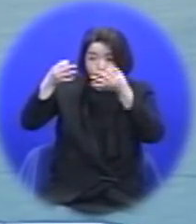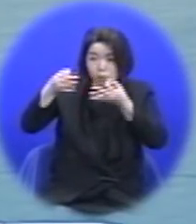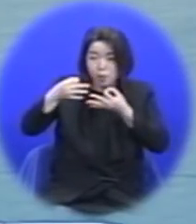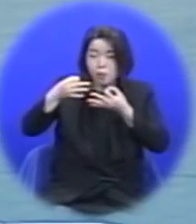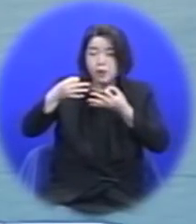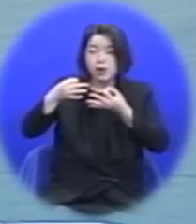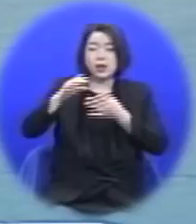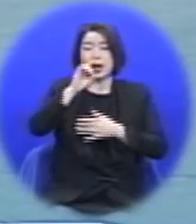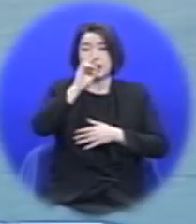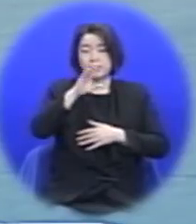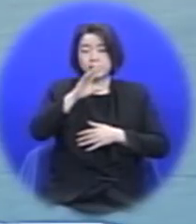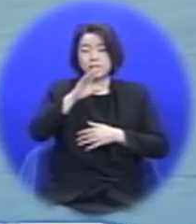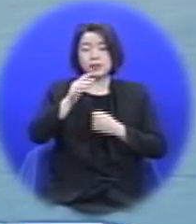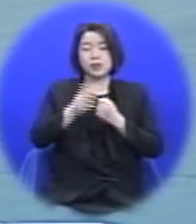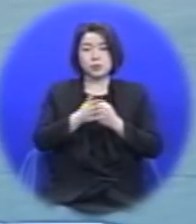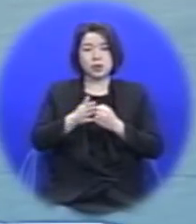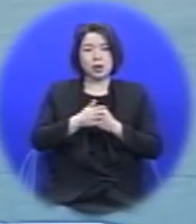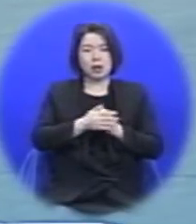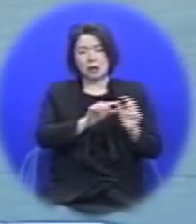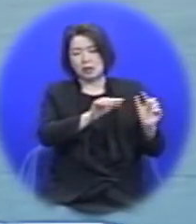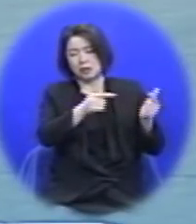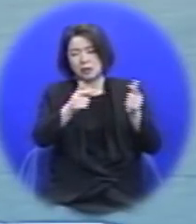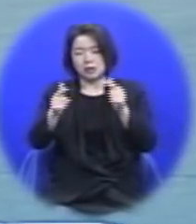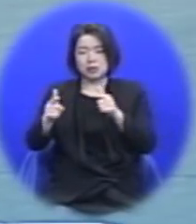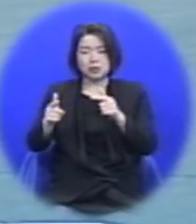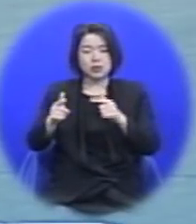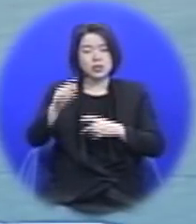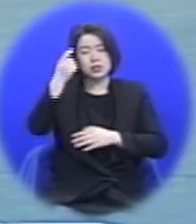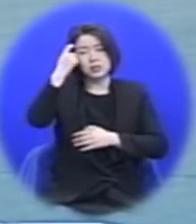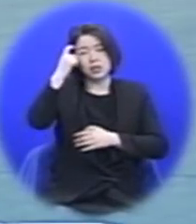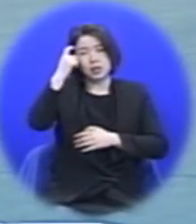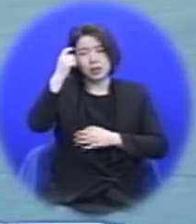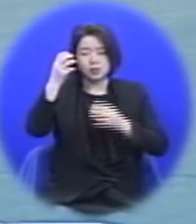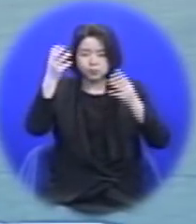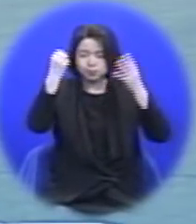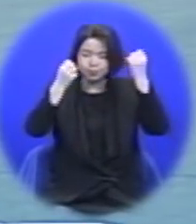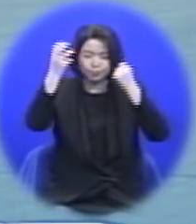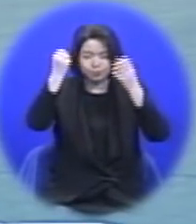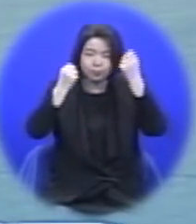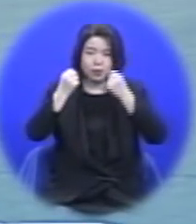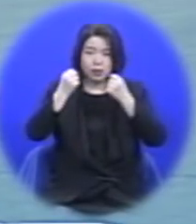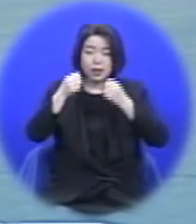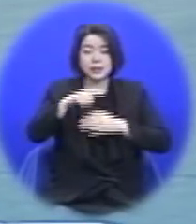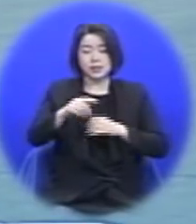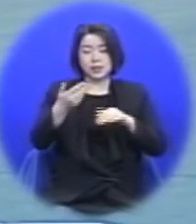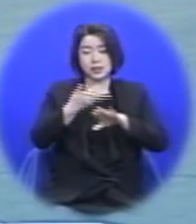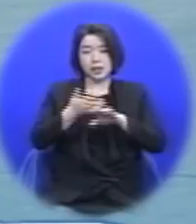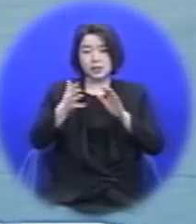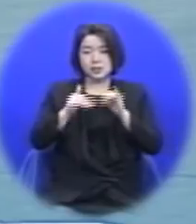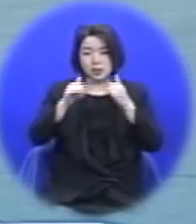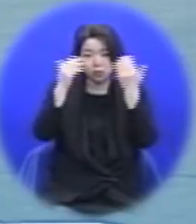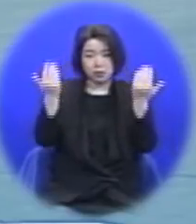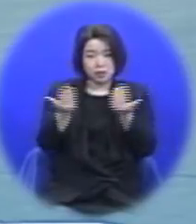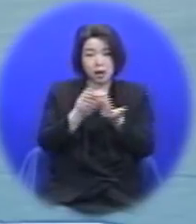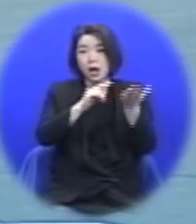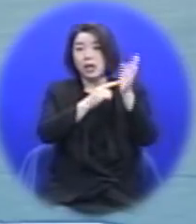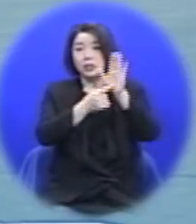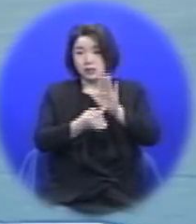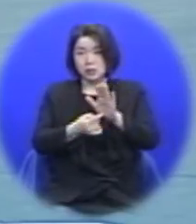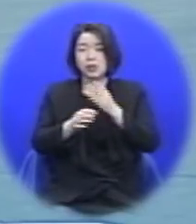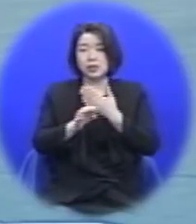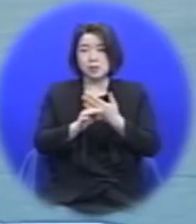않으니까 이런 생각, 저런 생각, 엉뚱한 생각, 그게 다른 사람에게 다 드러난다면 사람 취급도 못